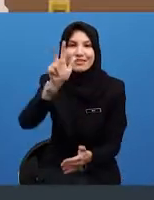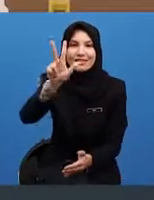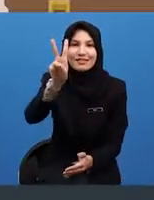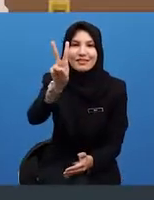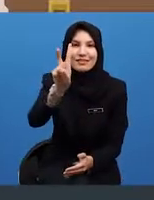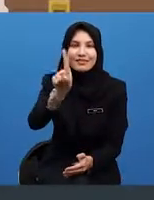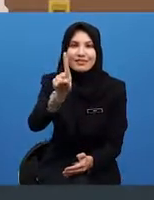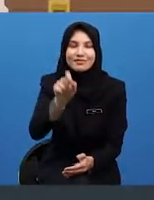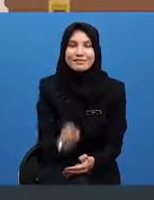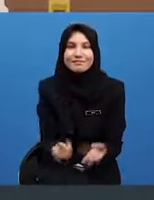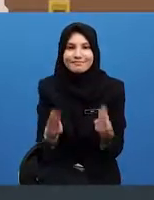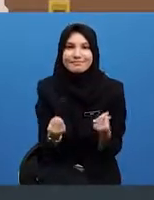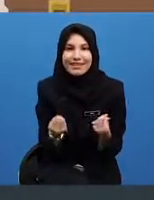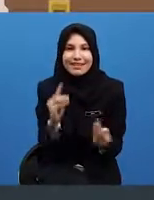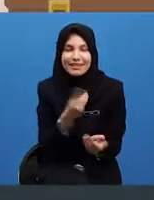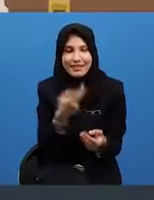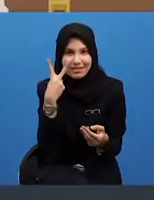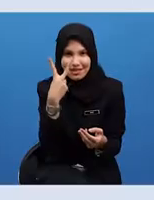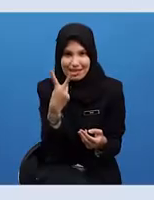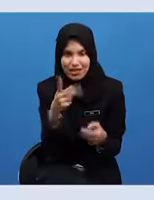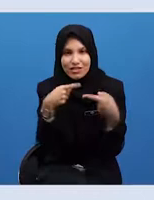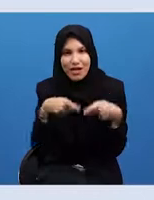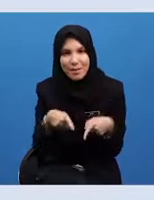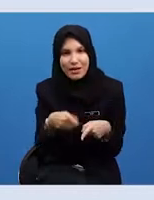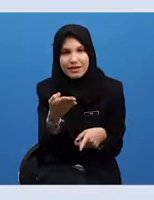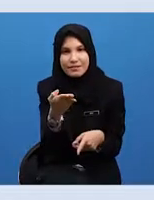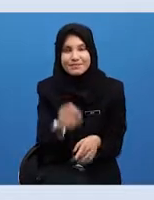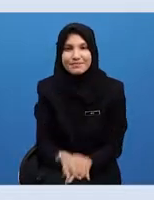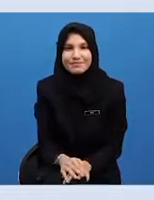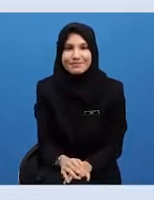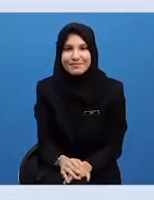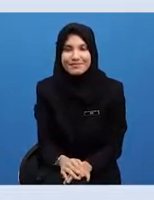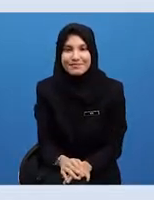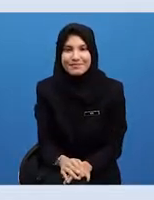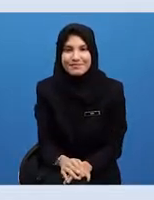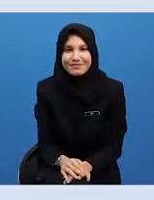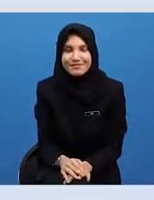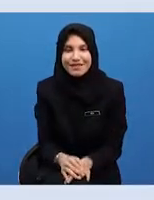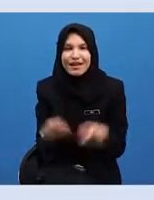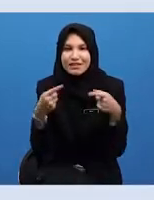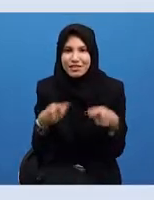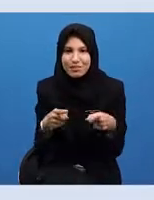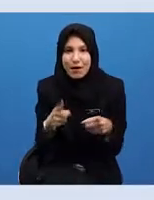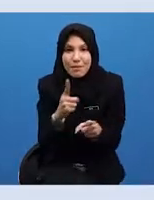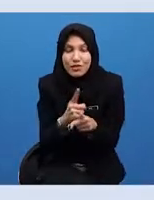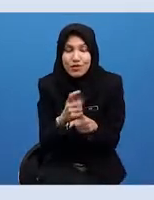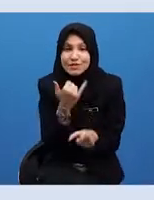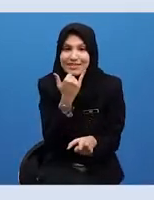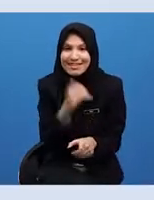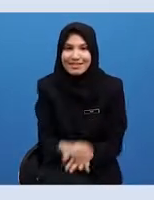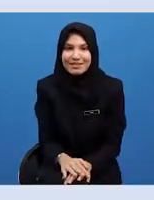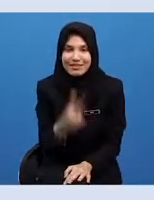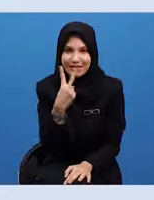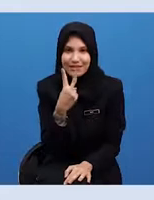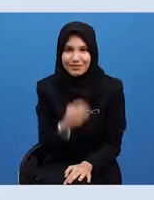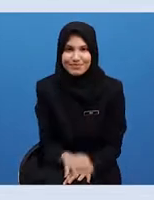3, 2, 1. Mari kita simak jawapan kamu. Adakah jawapan yang disediakan kamu sama dengan apa yang saya